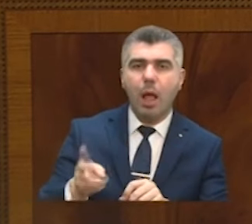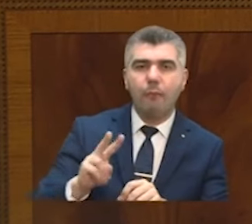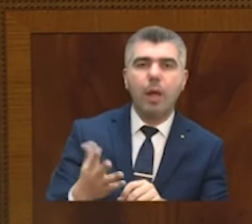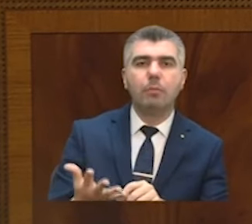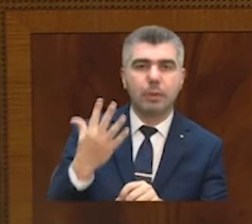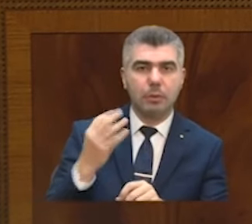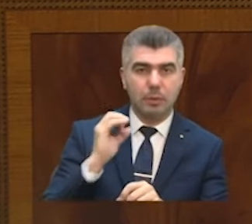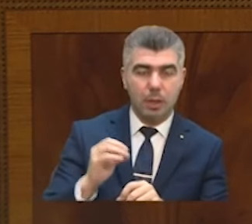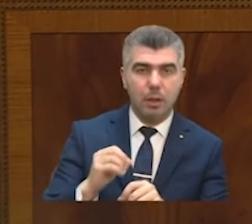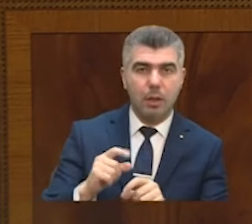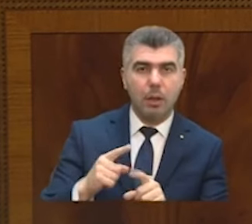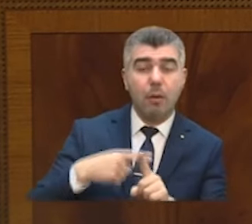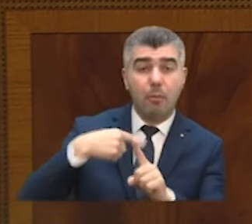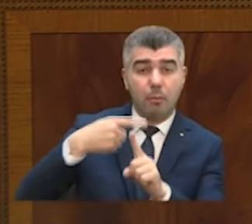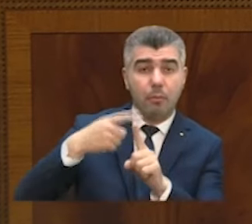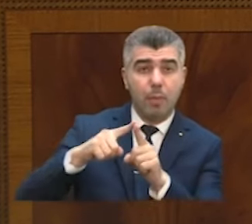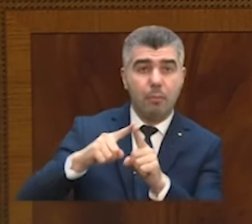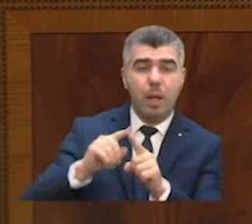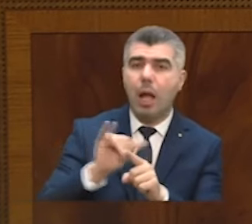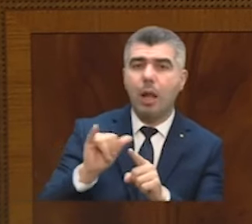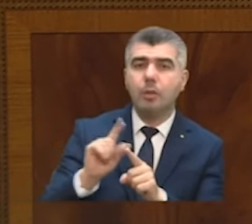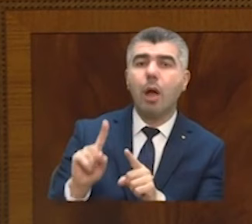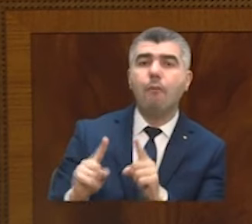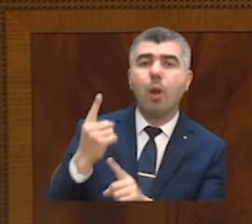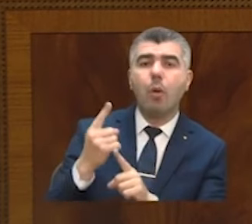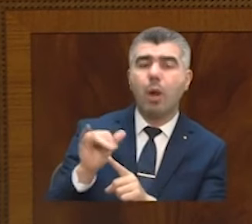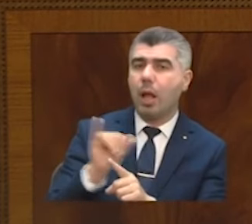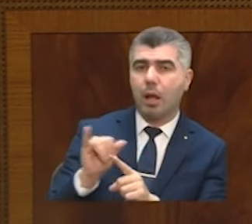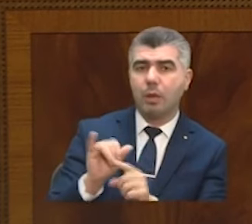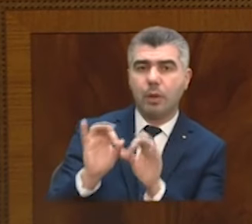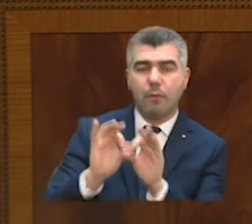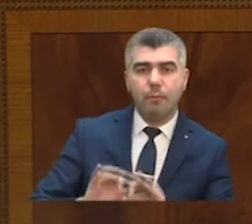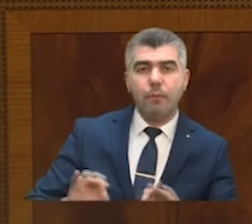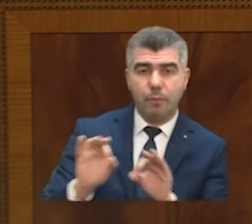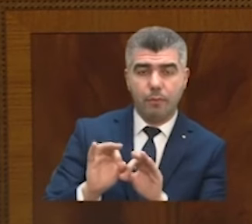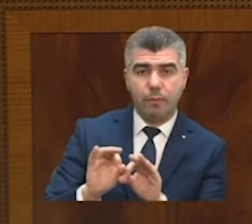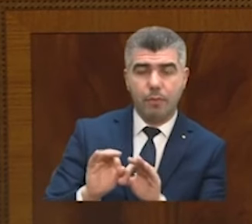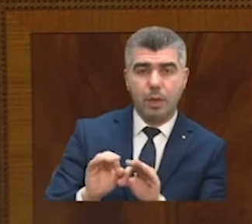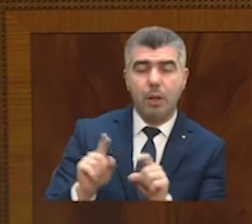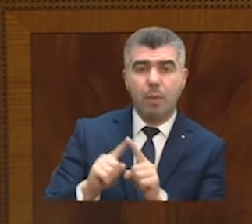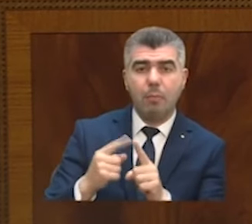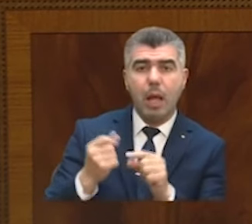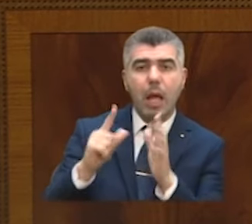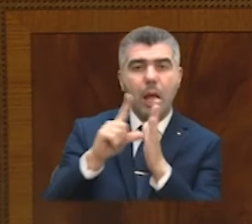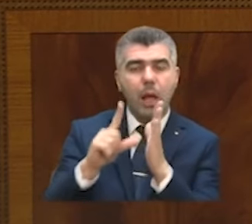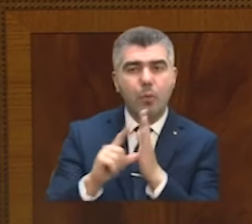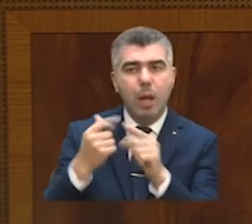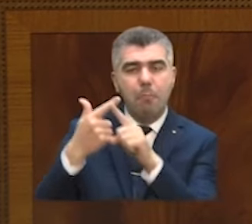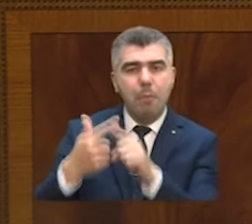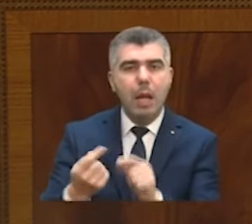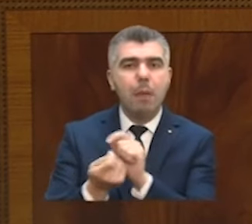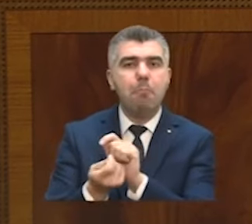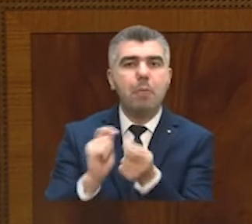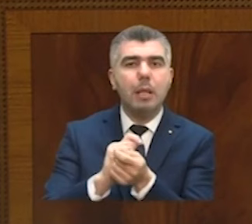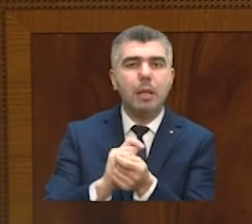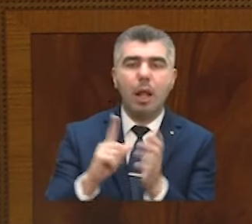وملي عندكم القدرة باش تعبوا 1500 درهم علاش ما درتوهاش من الأول؟ ولماذا ما تجيبوا لنا واحد القانون ديال المالية ونديروا له التعديل وبالمرة وفيه